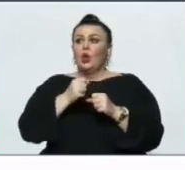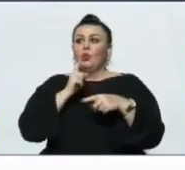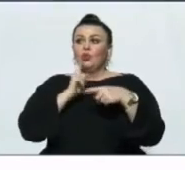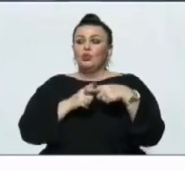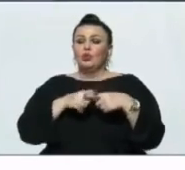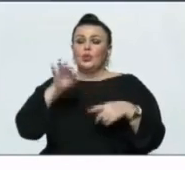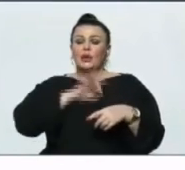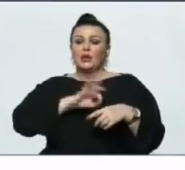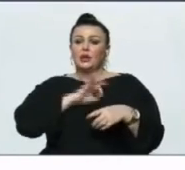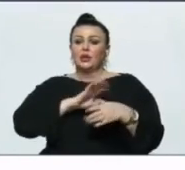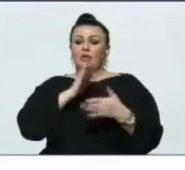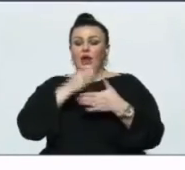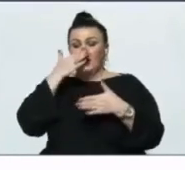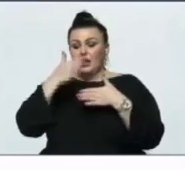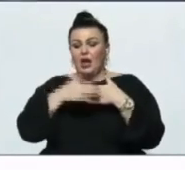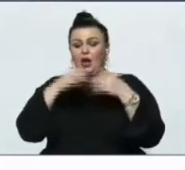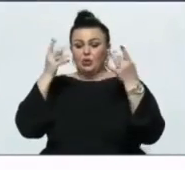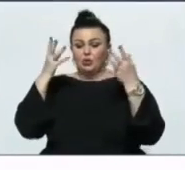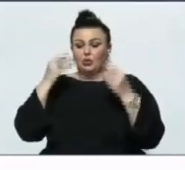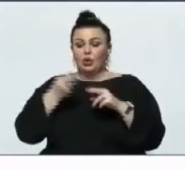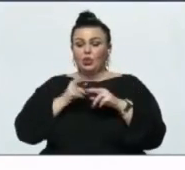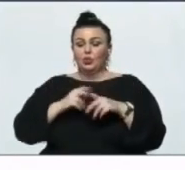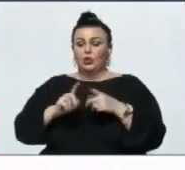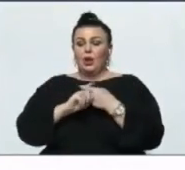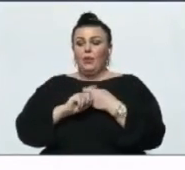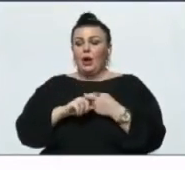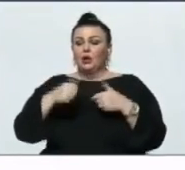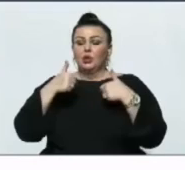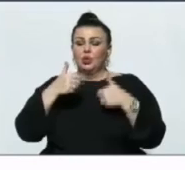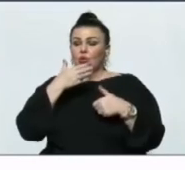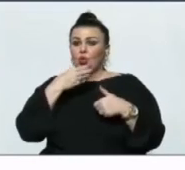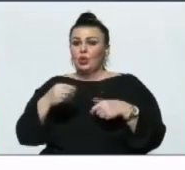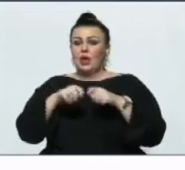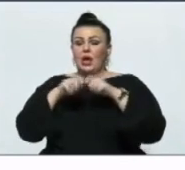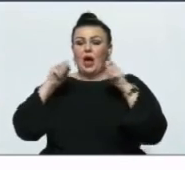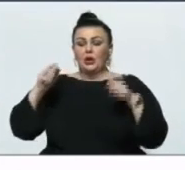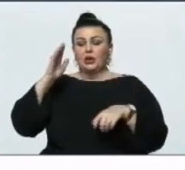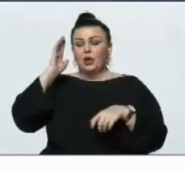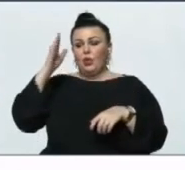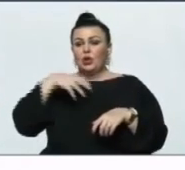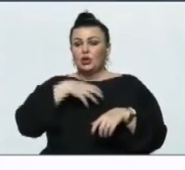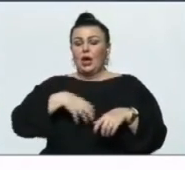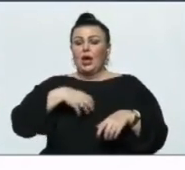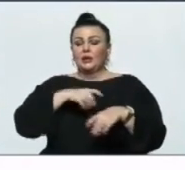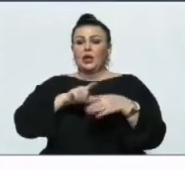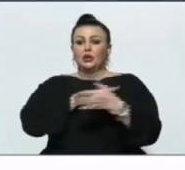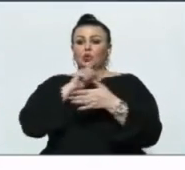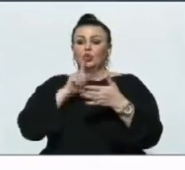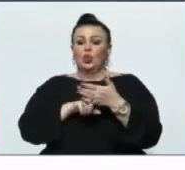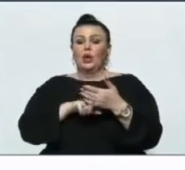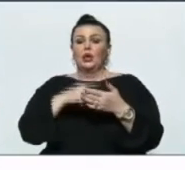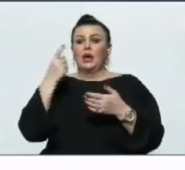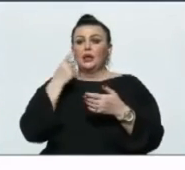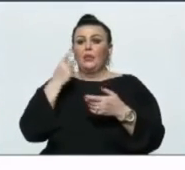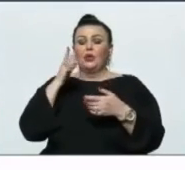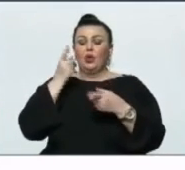və yaxın günlərdə bununla bağlı gözəl açıqlama olacaq. Əsas suallardan biri də